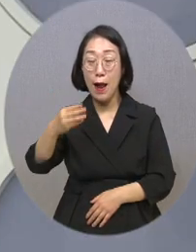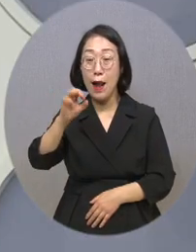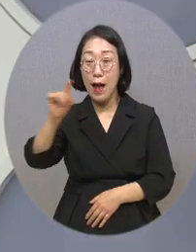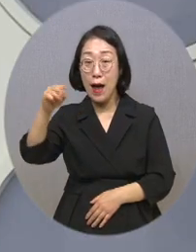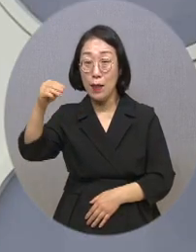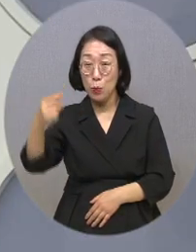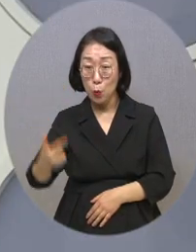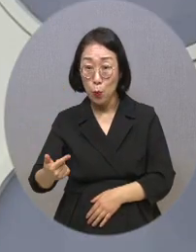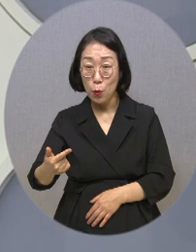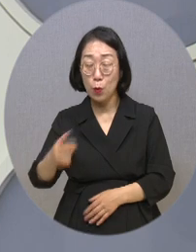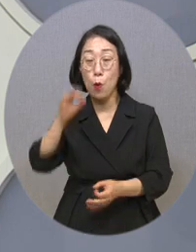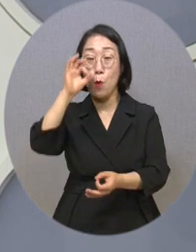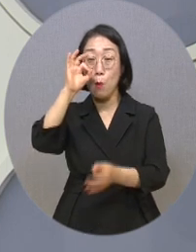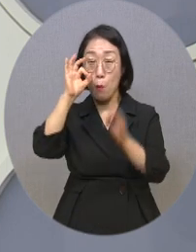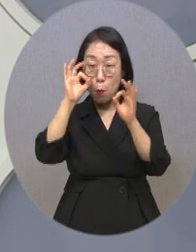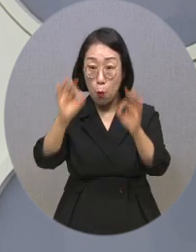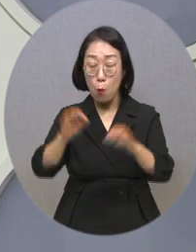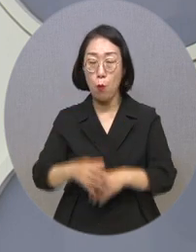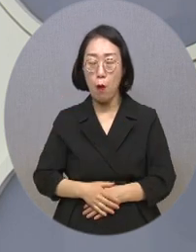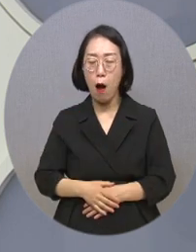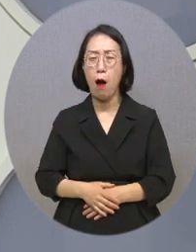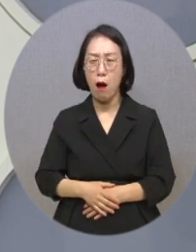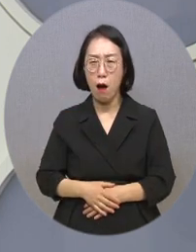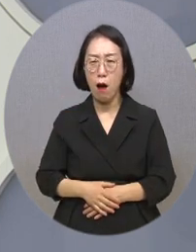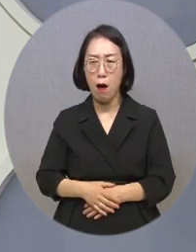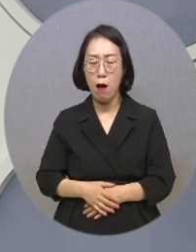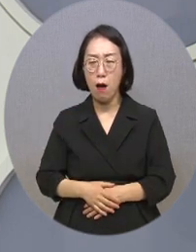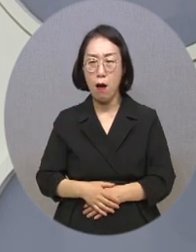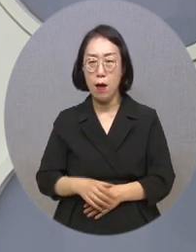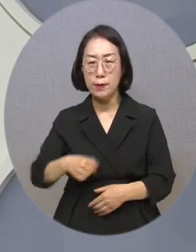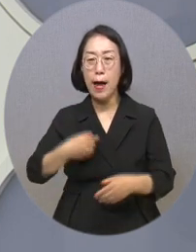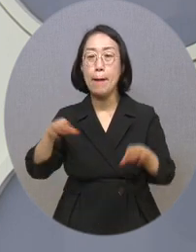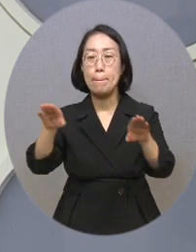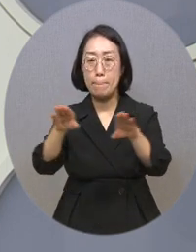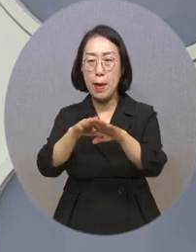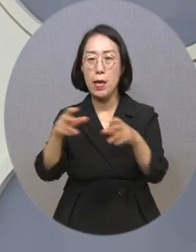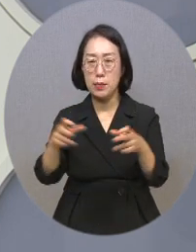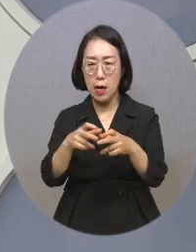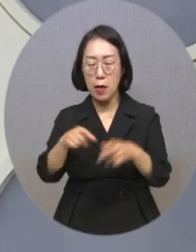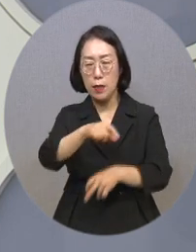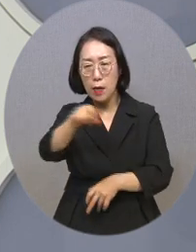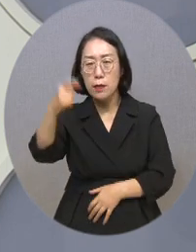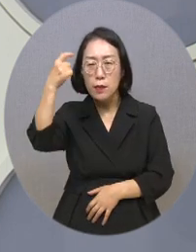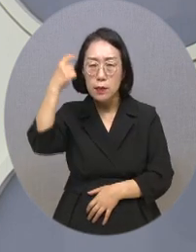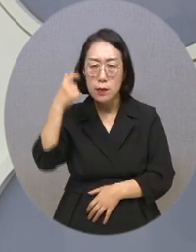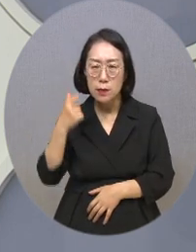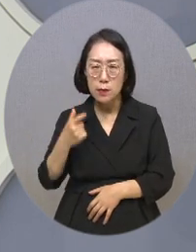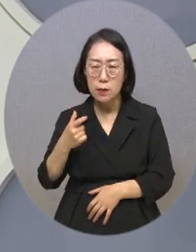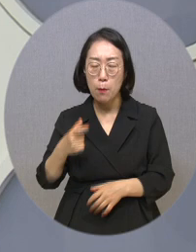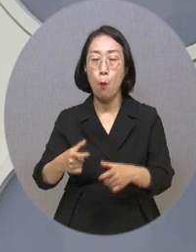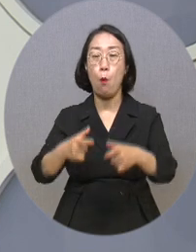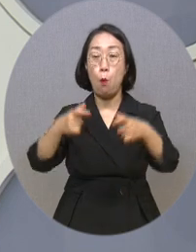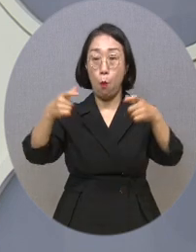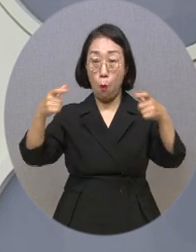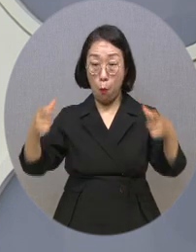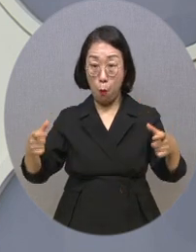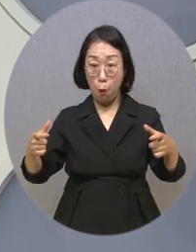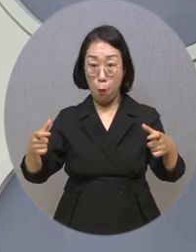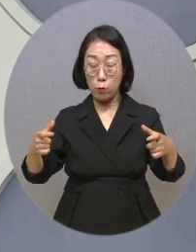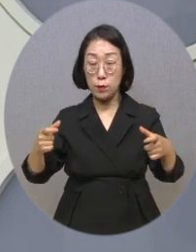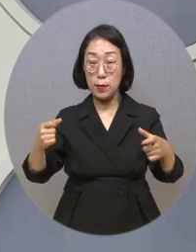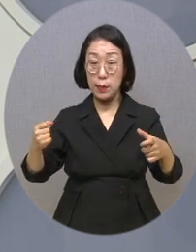되면서 그런 사람들이 자폐성 장애에 대해서 많이 알게 됐습니다. 그래서 그거를 그 동력을